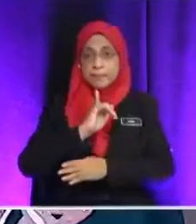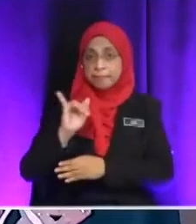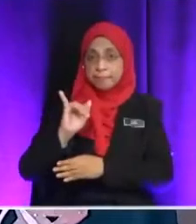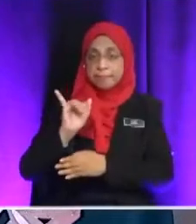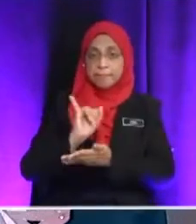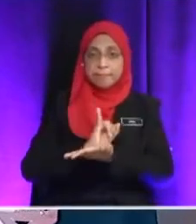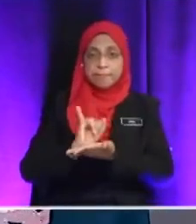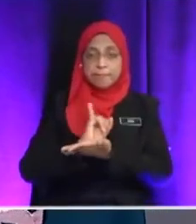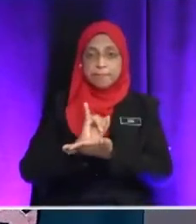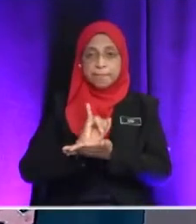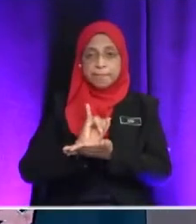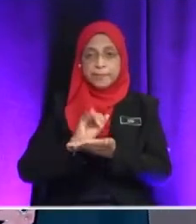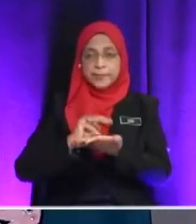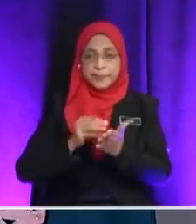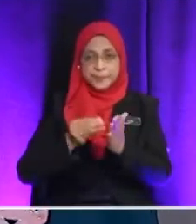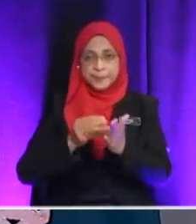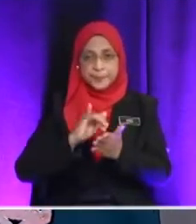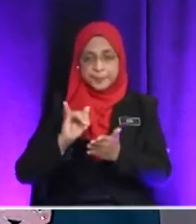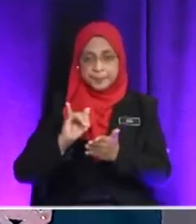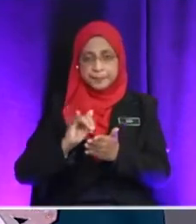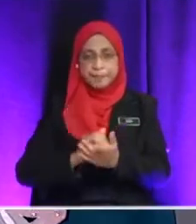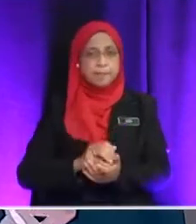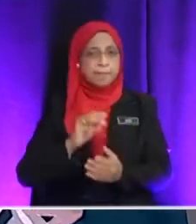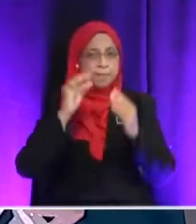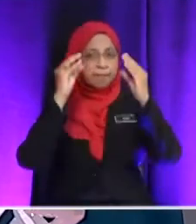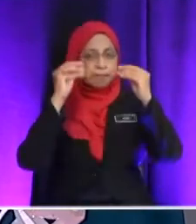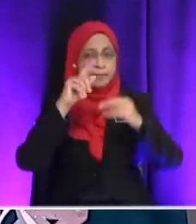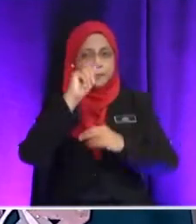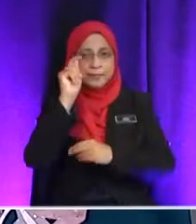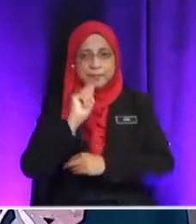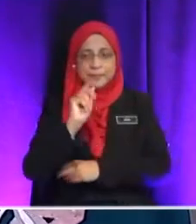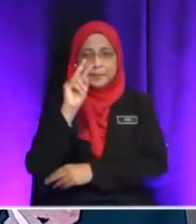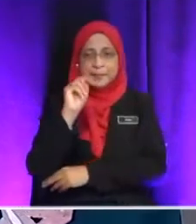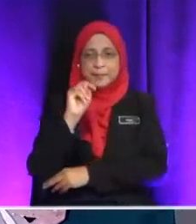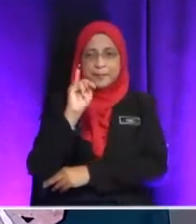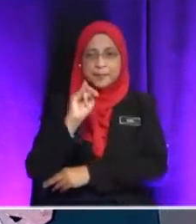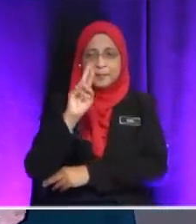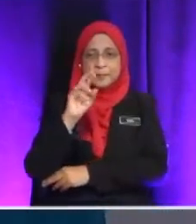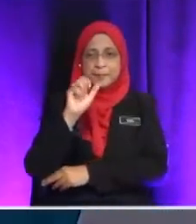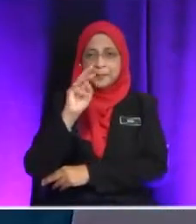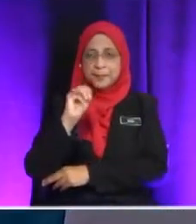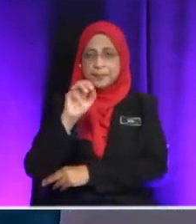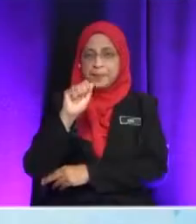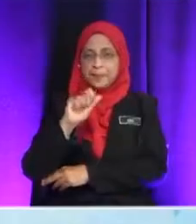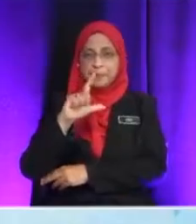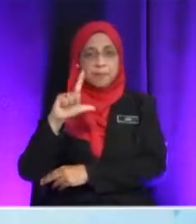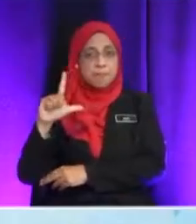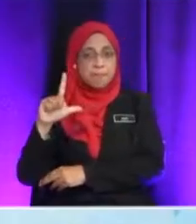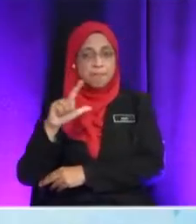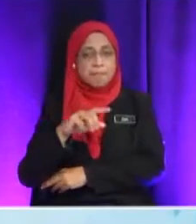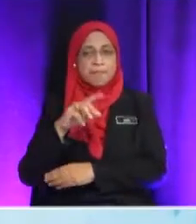insurance dan keselamatan oke cek guna minta nirmal Nirma boleh tak bantu cek guapo itu